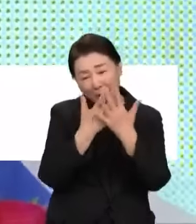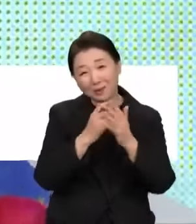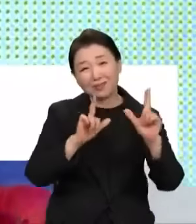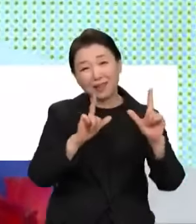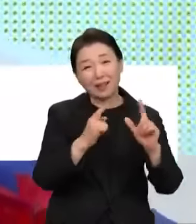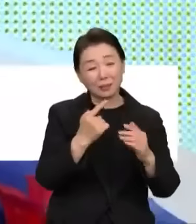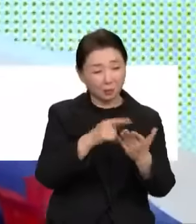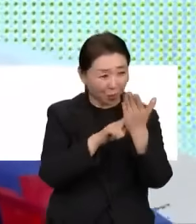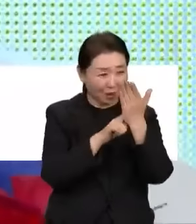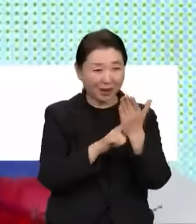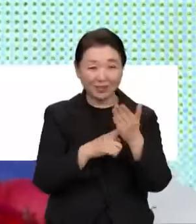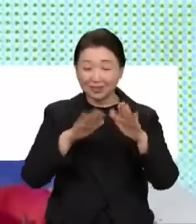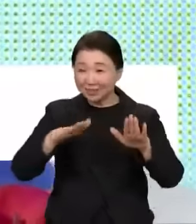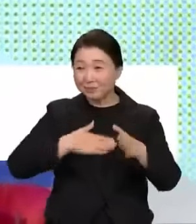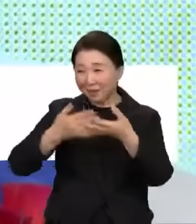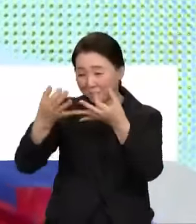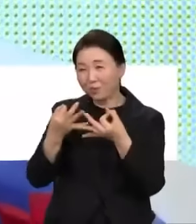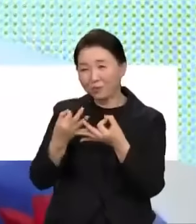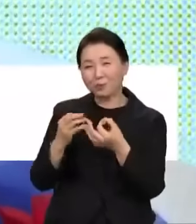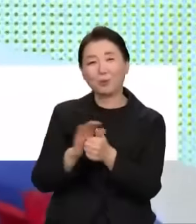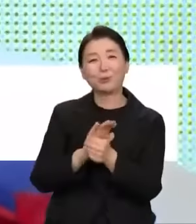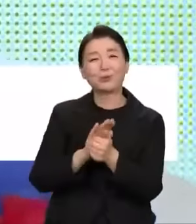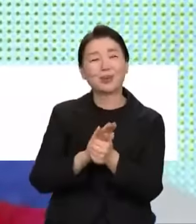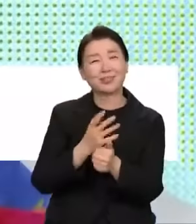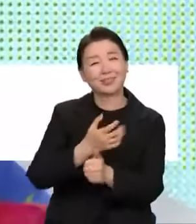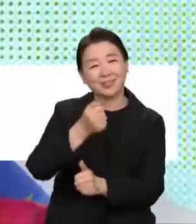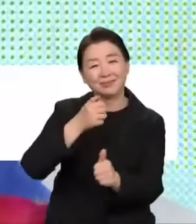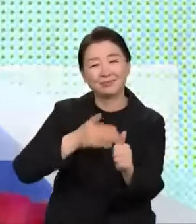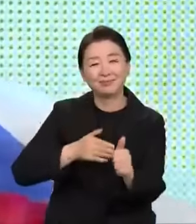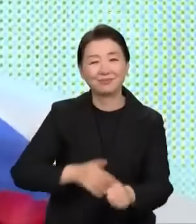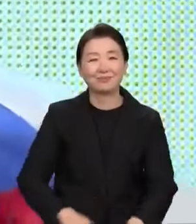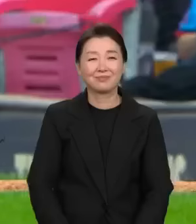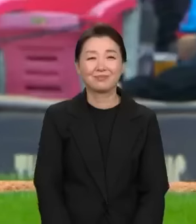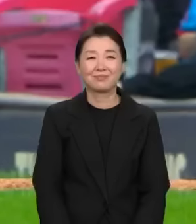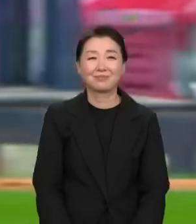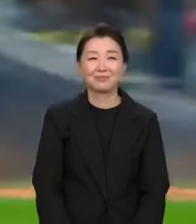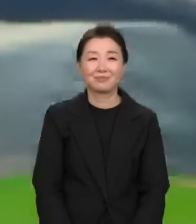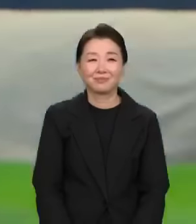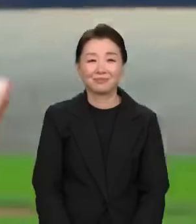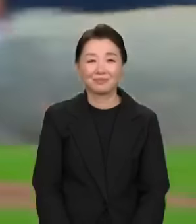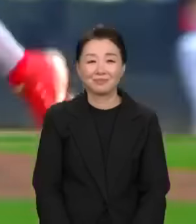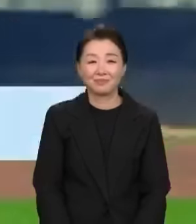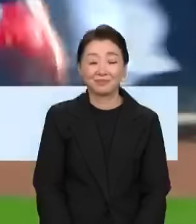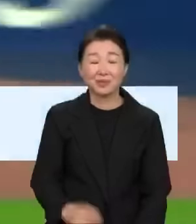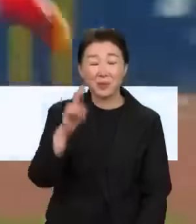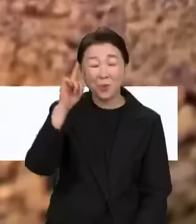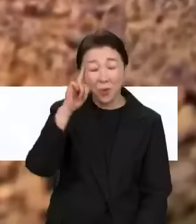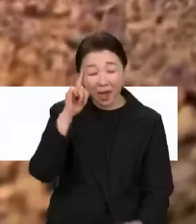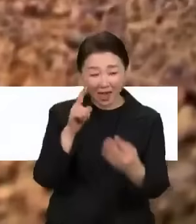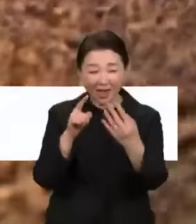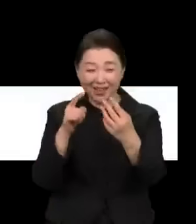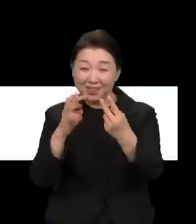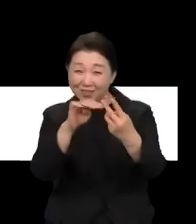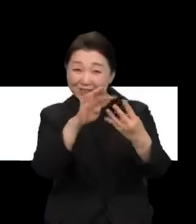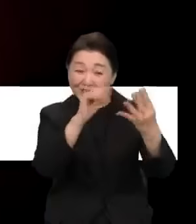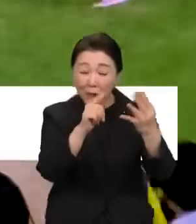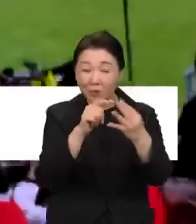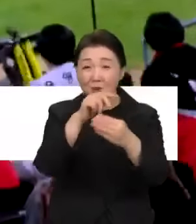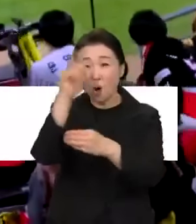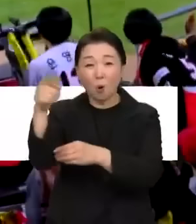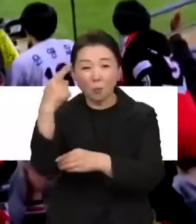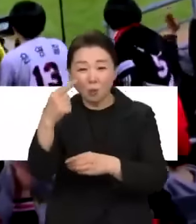보며 조금이나마 위안을 얻으셨으면 좋겠습니다. 사이클링 히트, 30홈런 30도루,